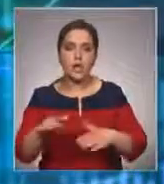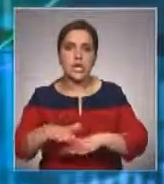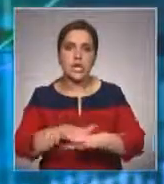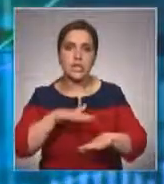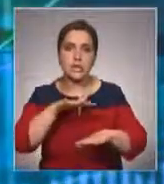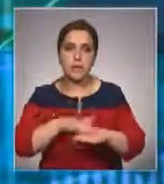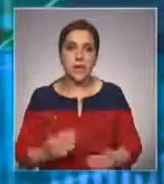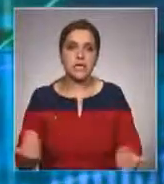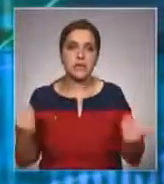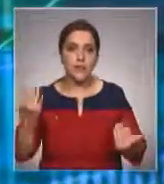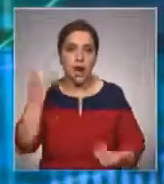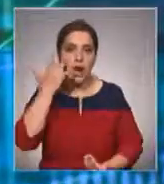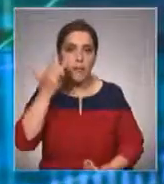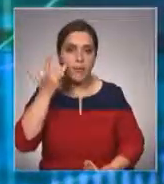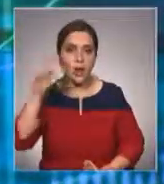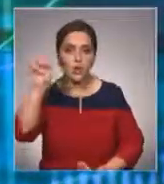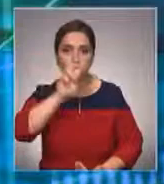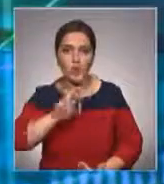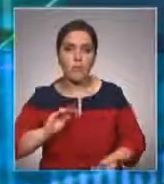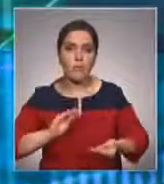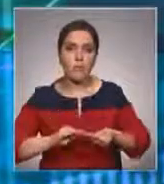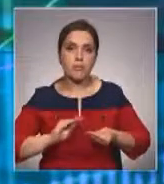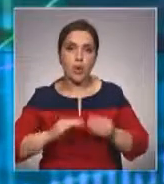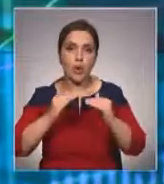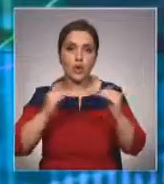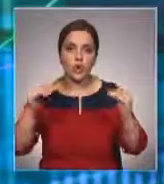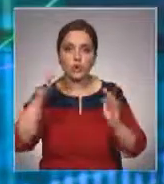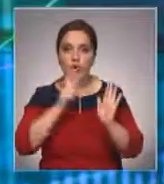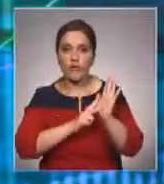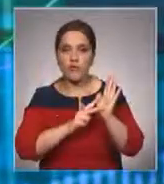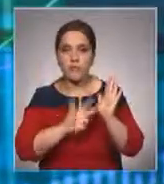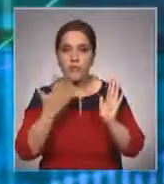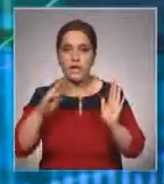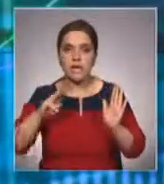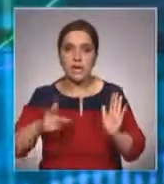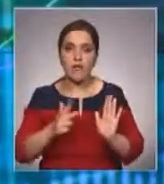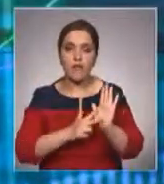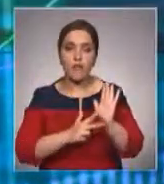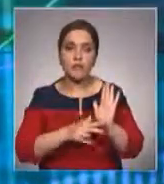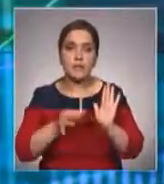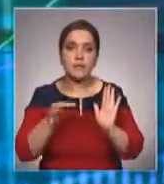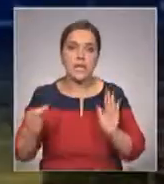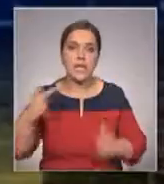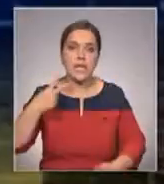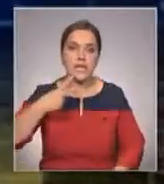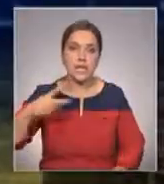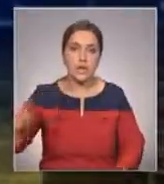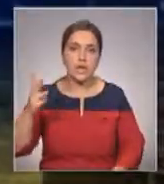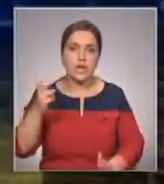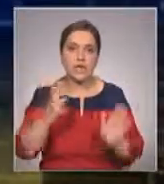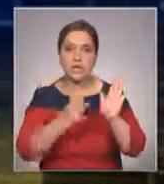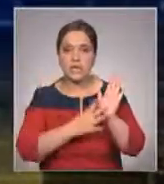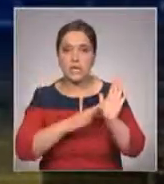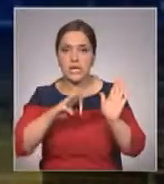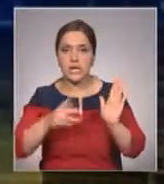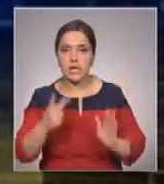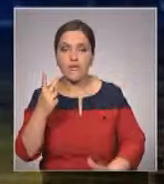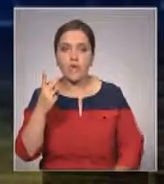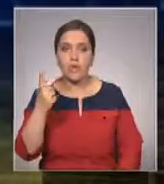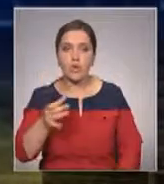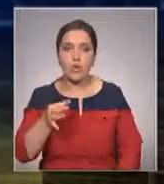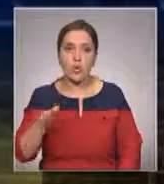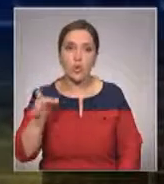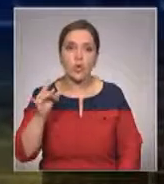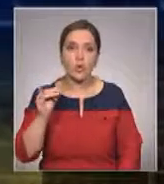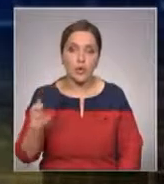на сегодня. Американский доллар на прежнем уровне 185 тенге 80 тинов, евро 209 тенге 21 тин,